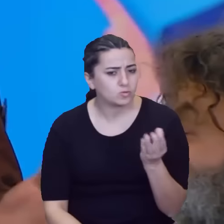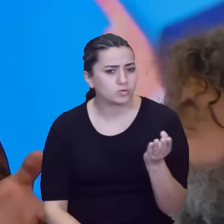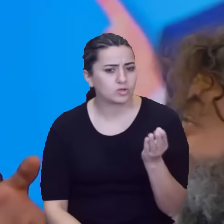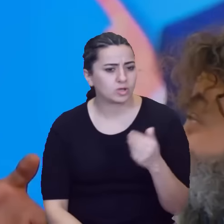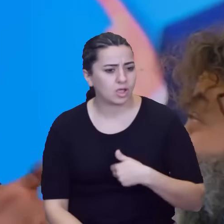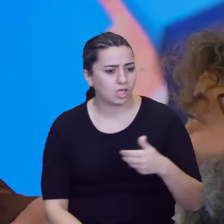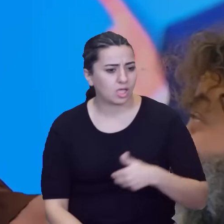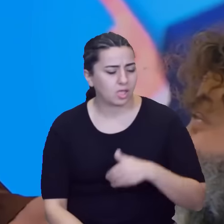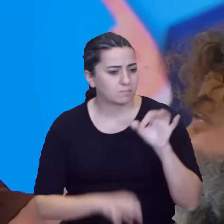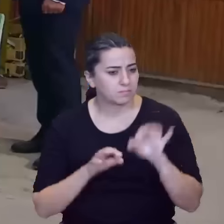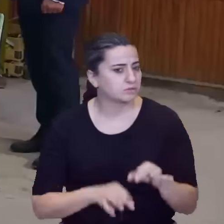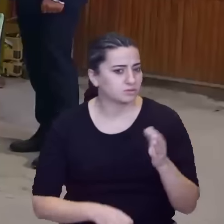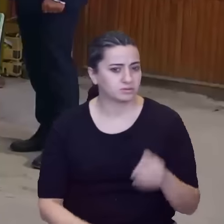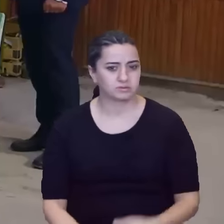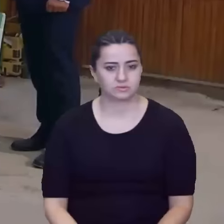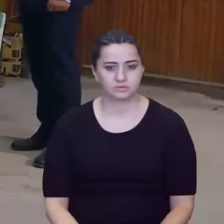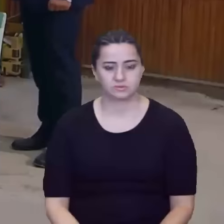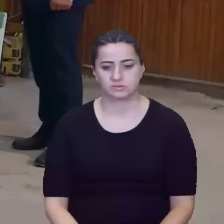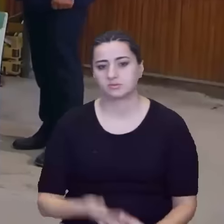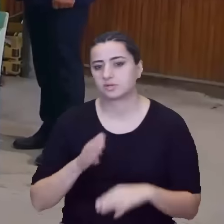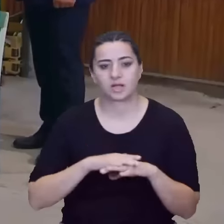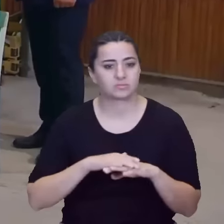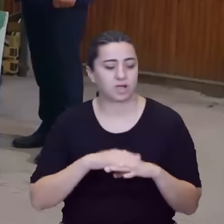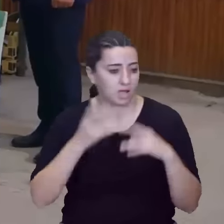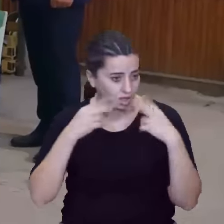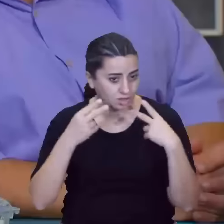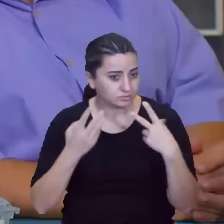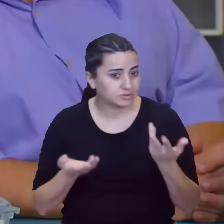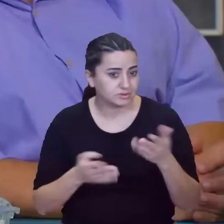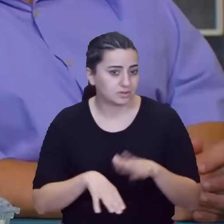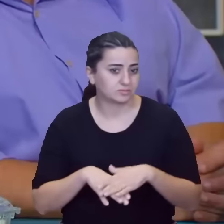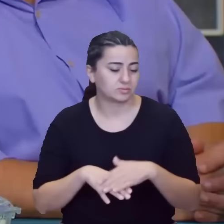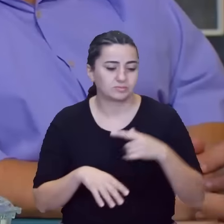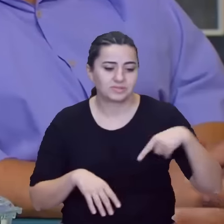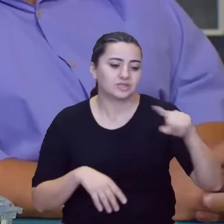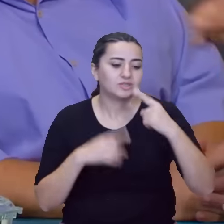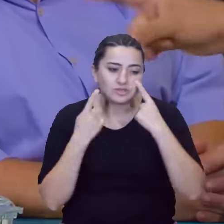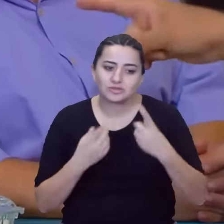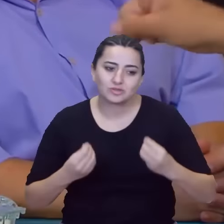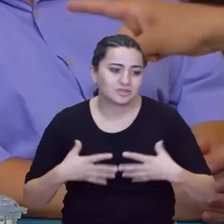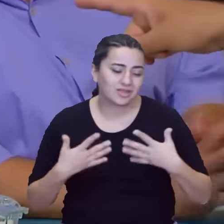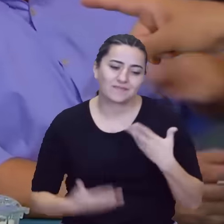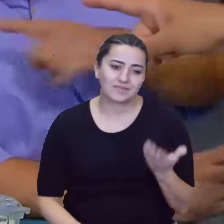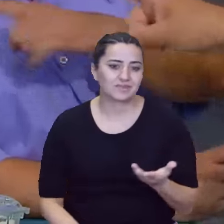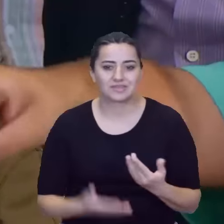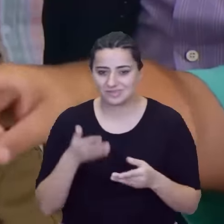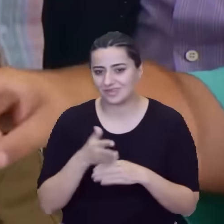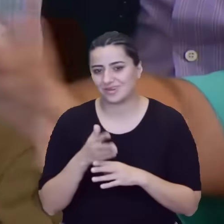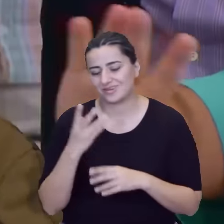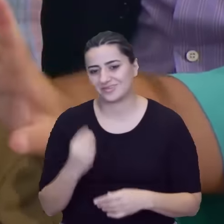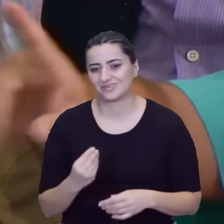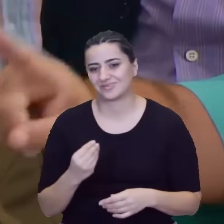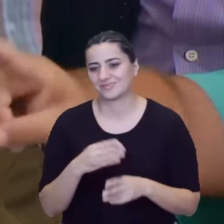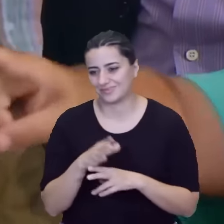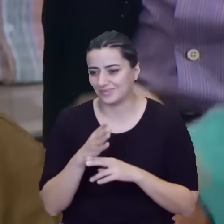ya? Durmadan kendi kendine gülür. Allah. Ne yapsın abi? Ağlasın mı adam Allah aşkına? Bizi gördü, sevindi herhalde garibim. Vallahi doğru. Yeminle